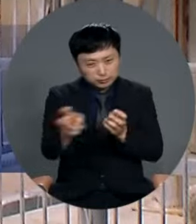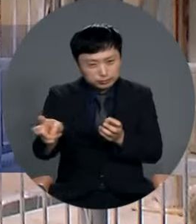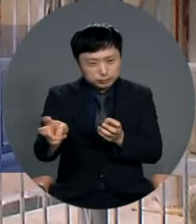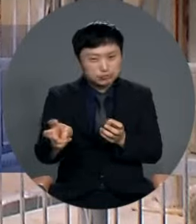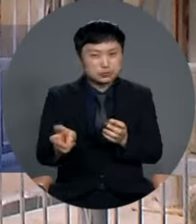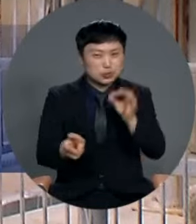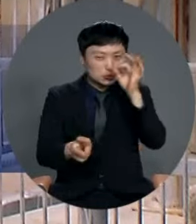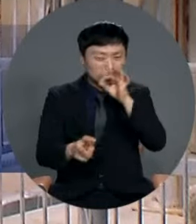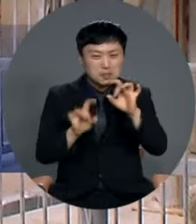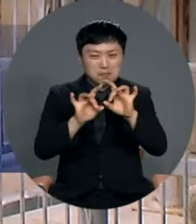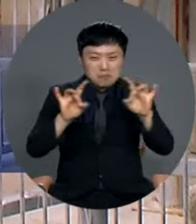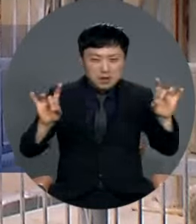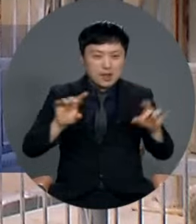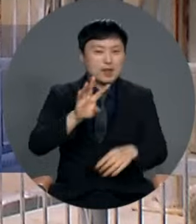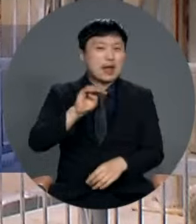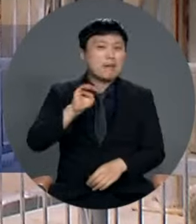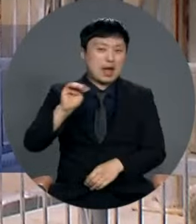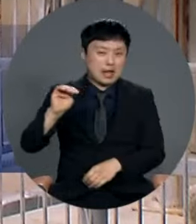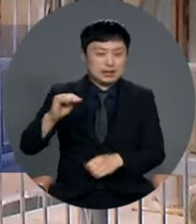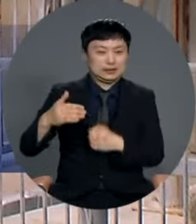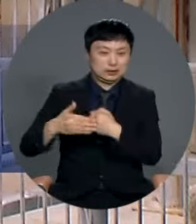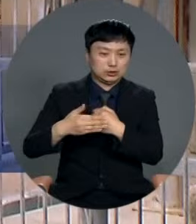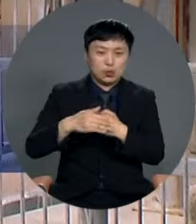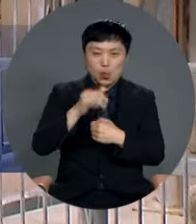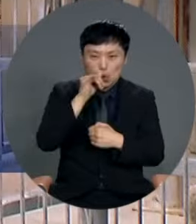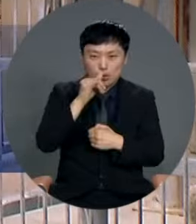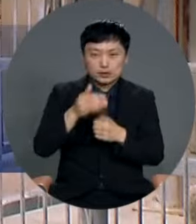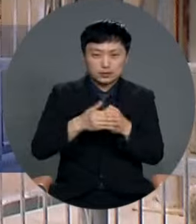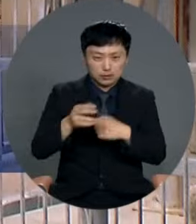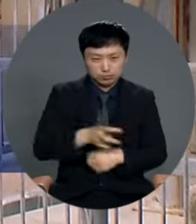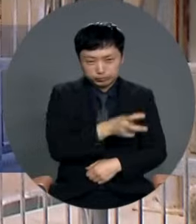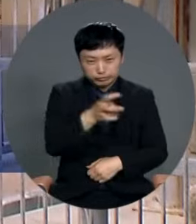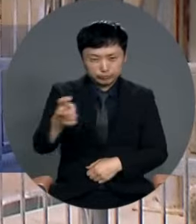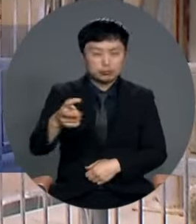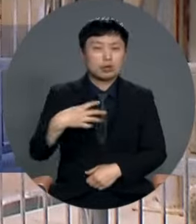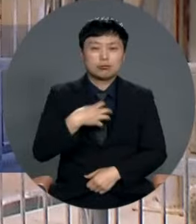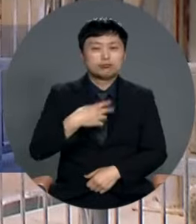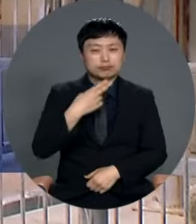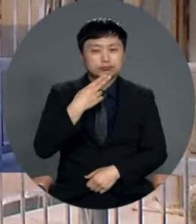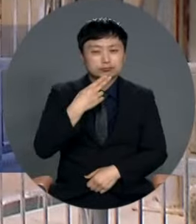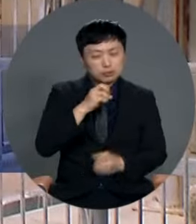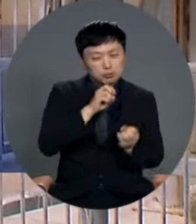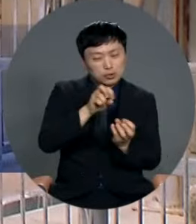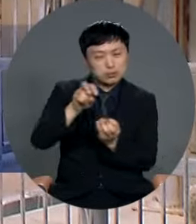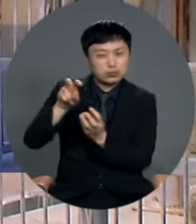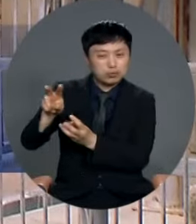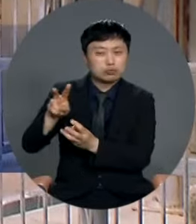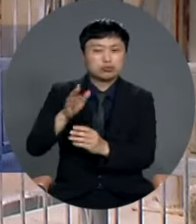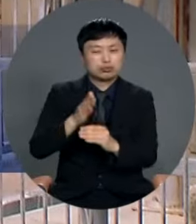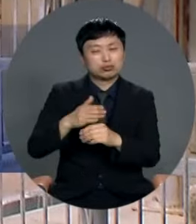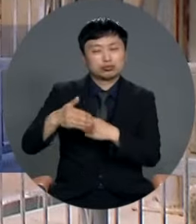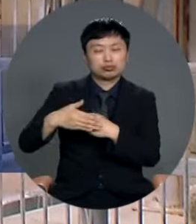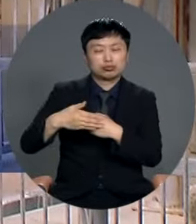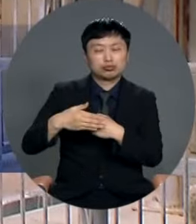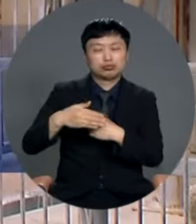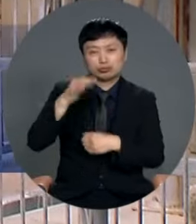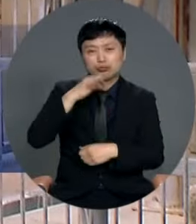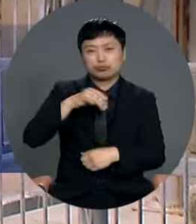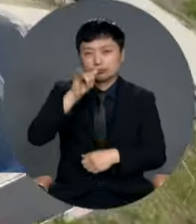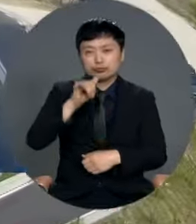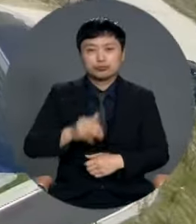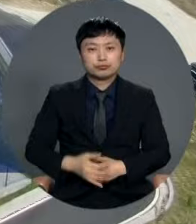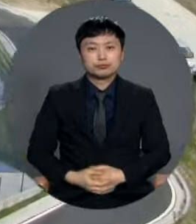4만 원 보조가 있어서 운송비에 관한 부분은 뭐 걱정 안 하고 출하를 할 수 있어서 뭐 도움이 좀 많이 되는